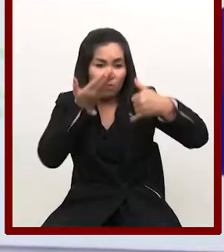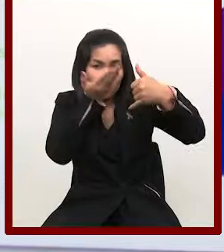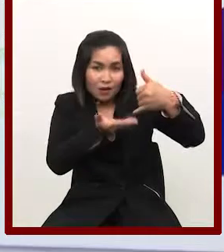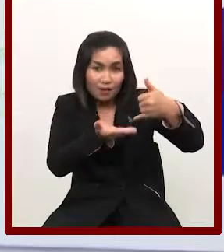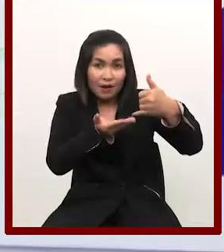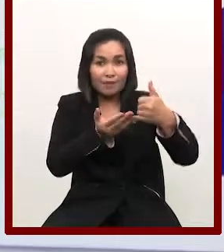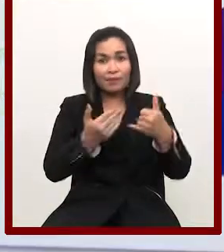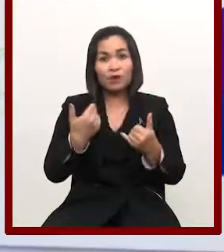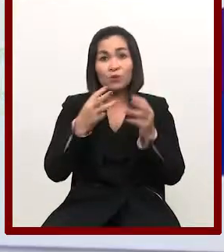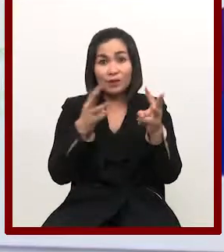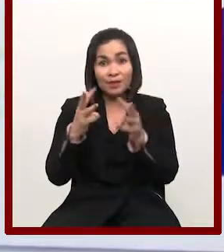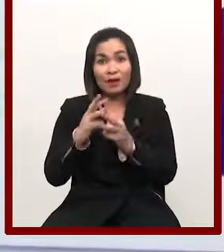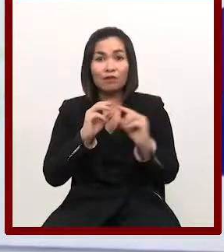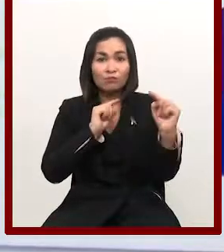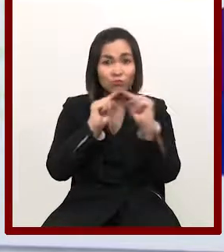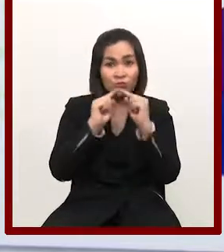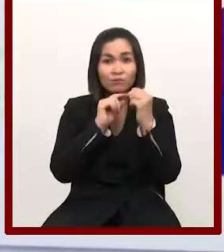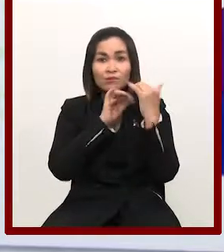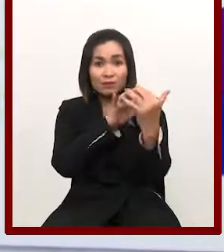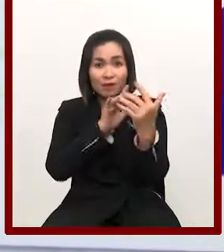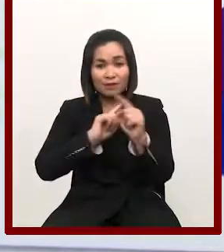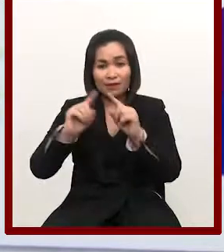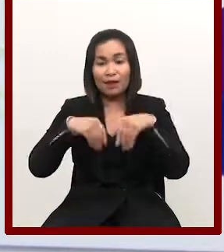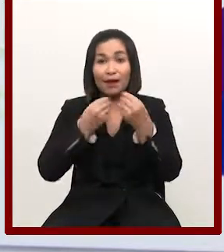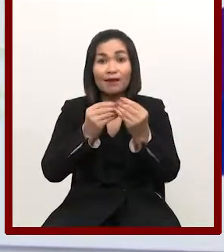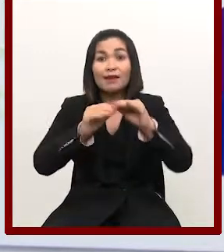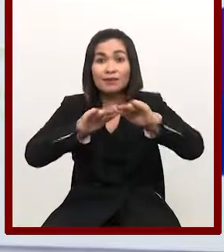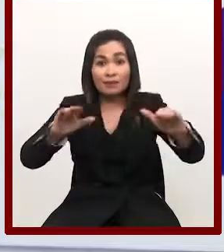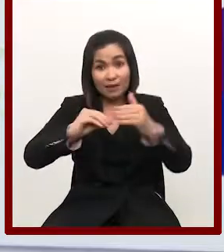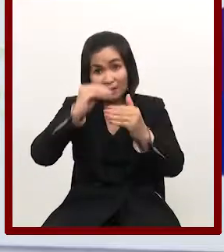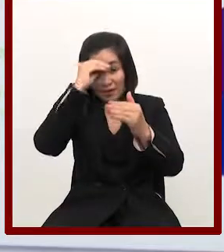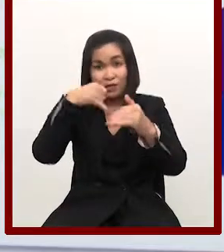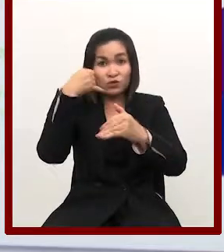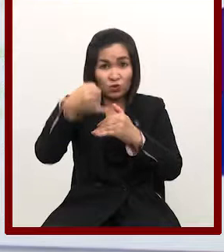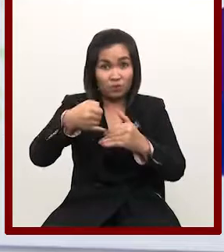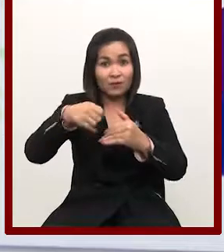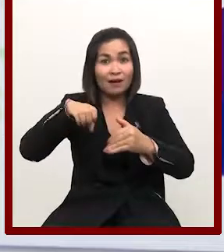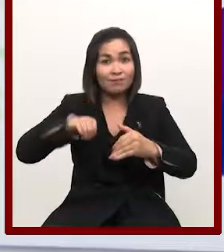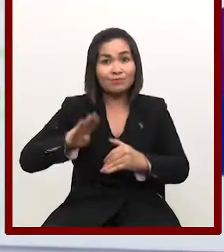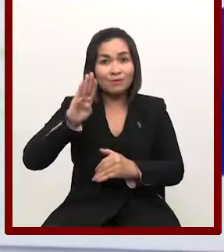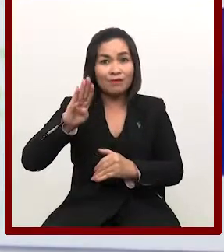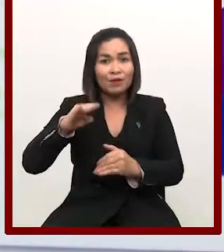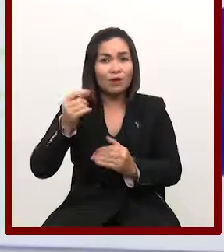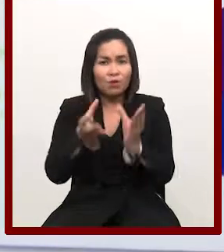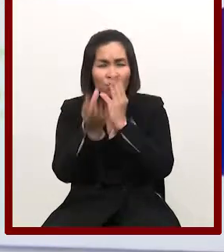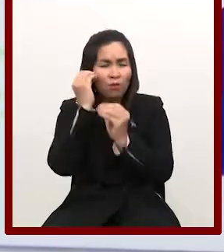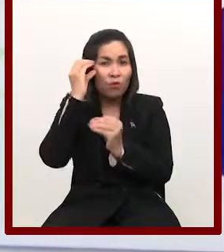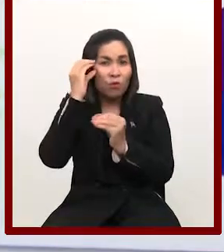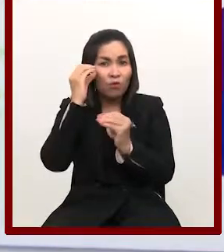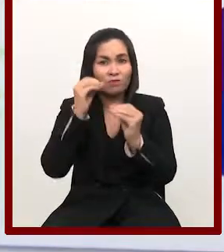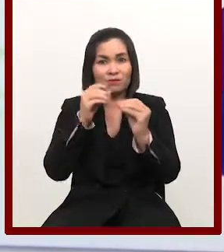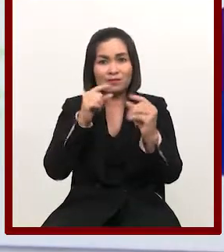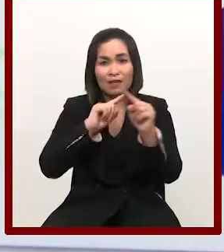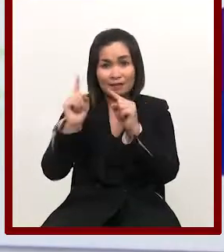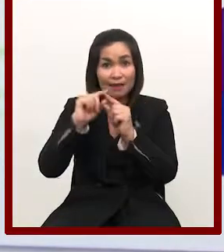าพการนำเสนอนะคะเพื่อให้น้องๆที่จบจาก Minor Group ไม่ใช่แค่รู้ทฤษฎีแ